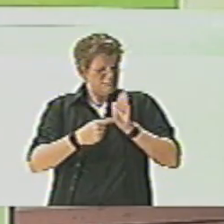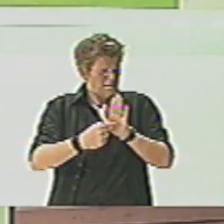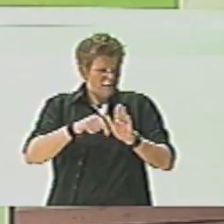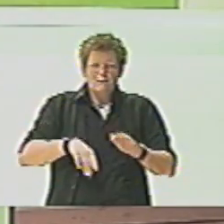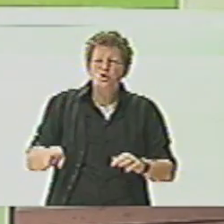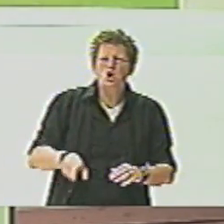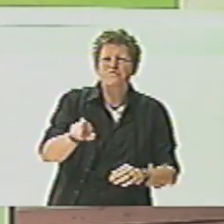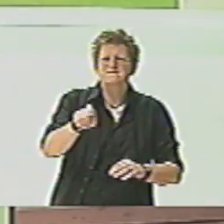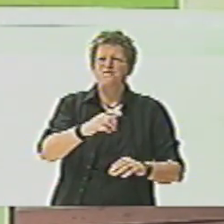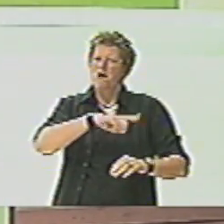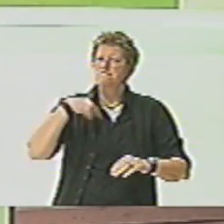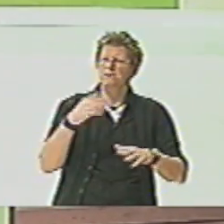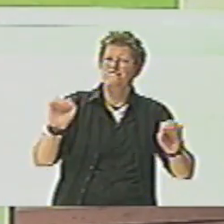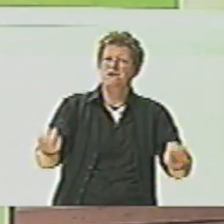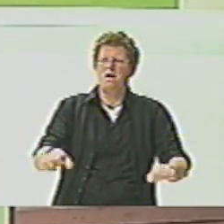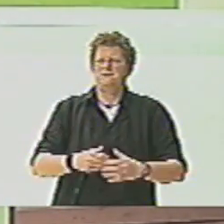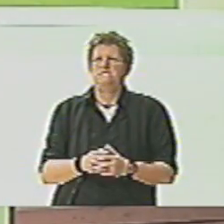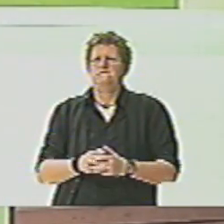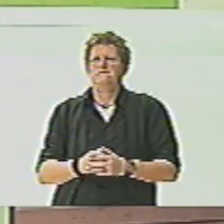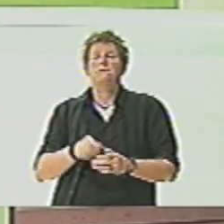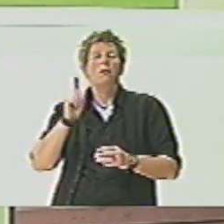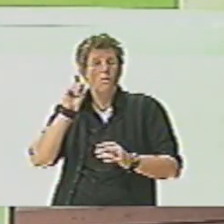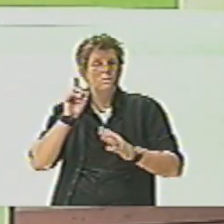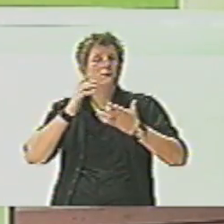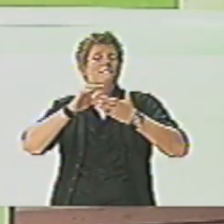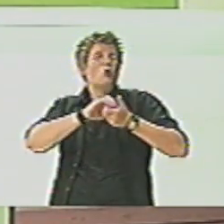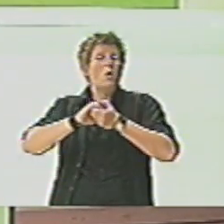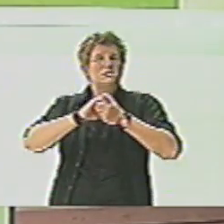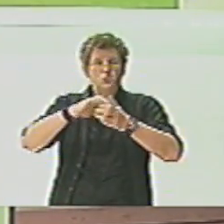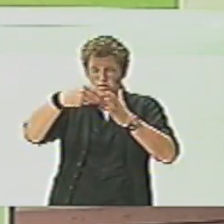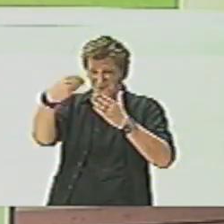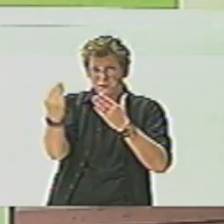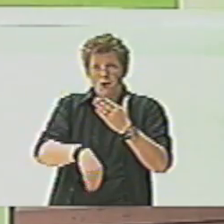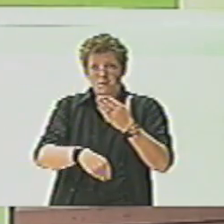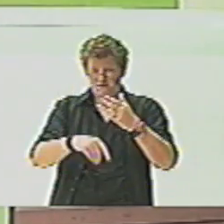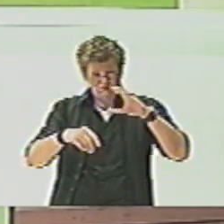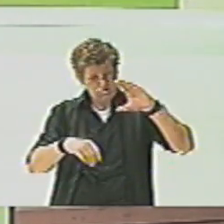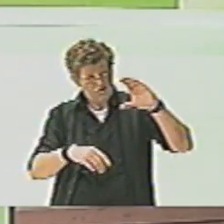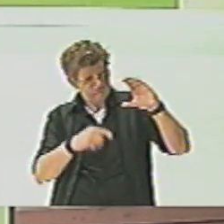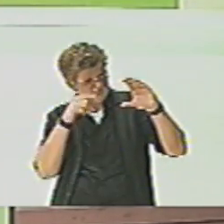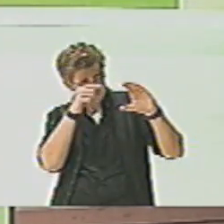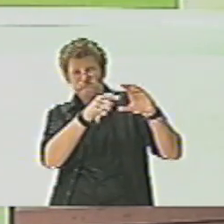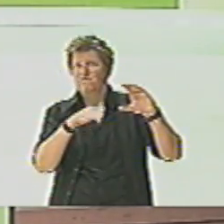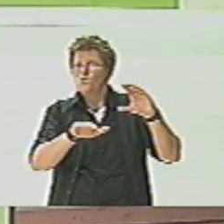Koalitionsvertrag bietet dafür eine Grundlage, eine gute Grundlage für 5 Jahre Erneuerung. Und liebe